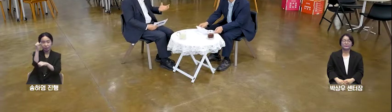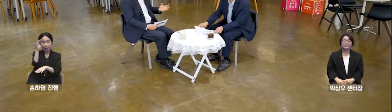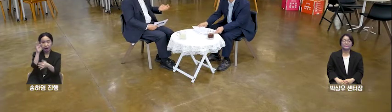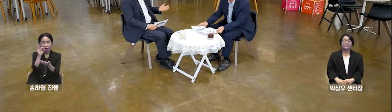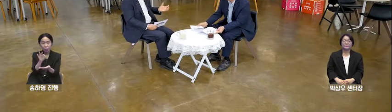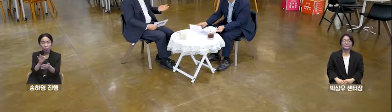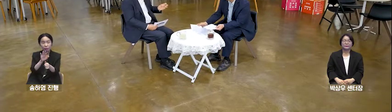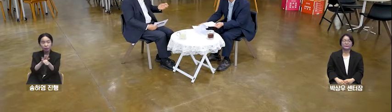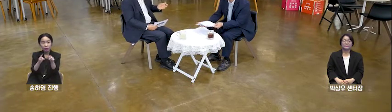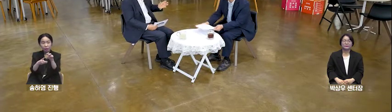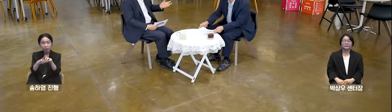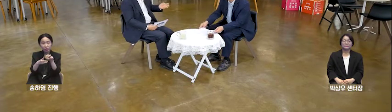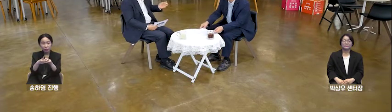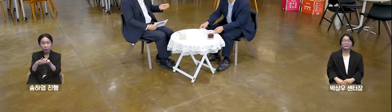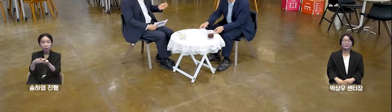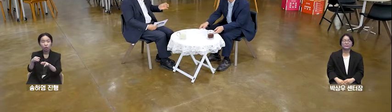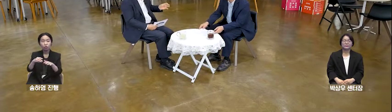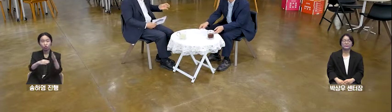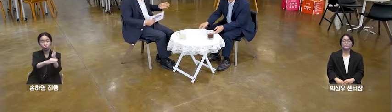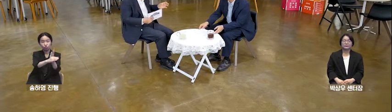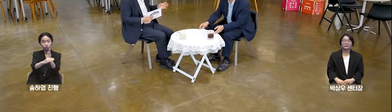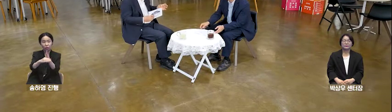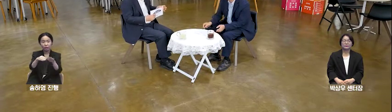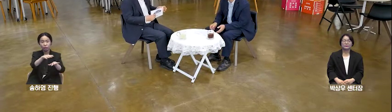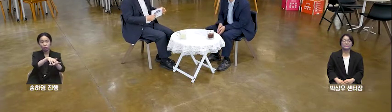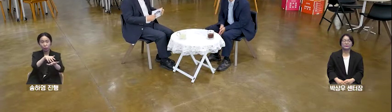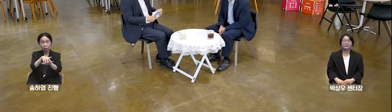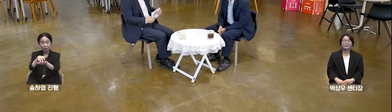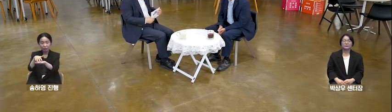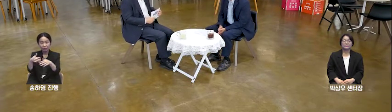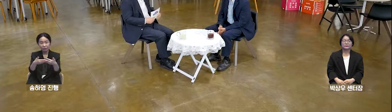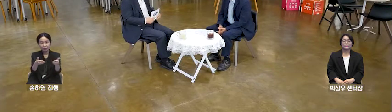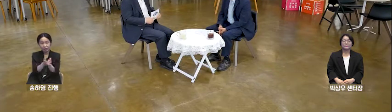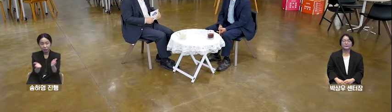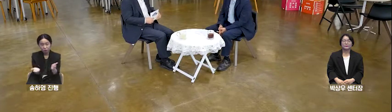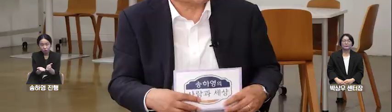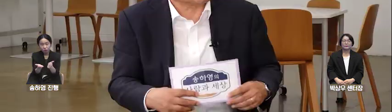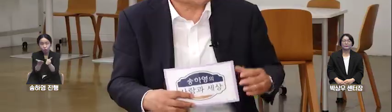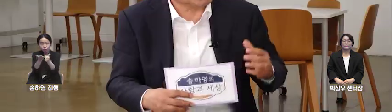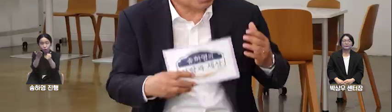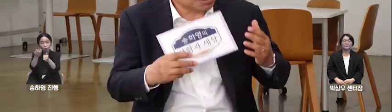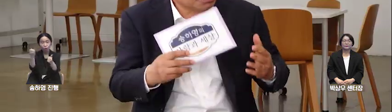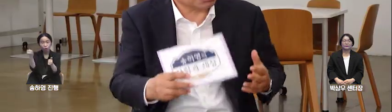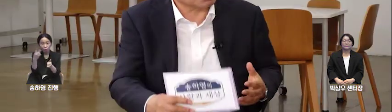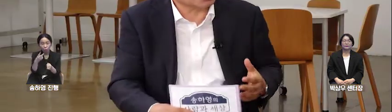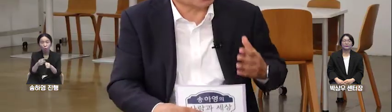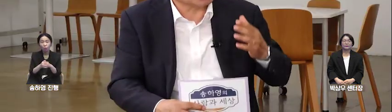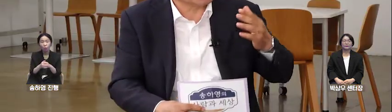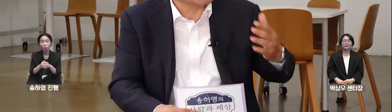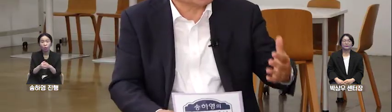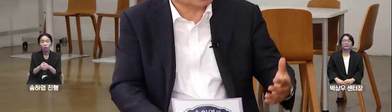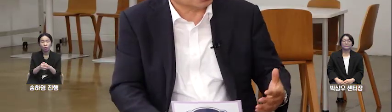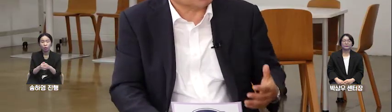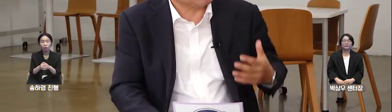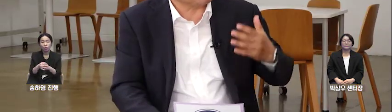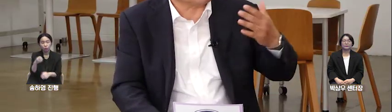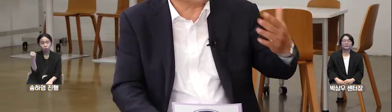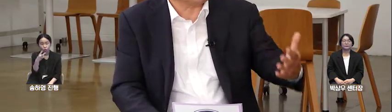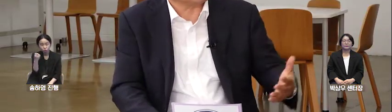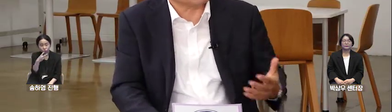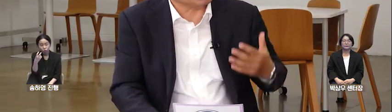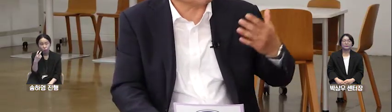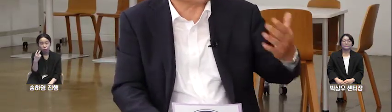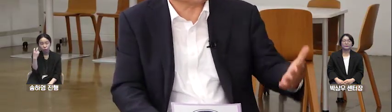그 중간 지원 조직들을 키우고 또 그분들을 계속 이렇게